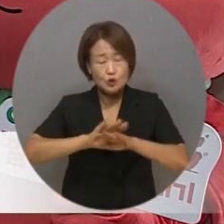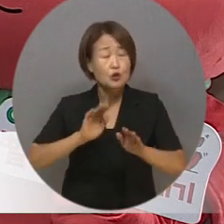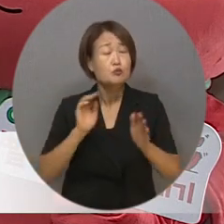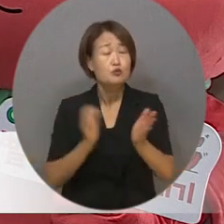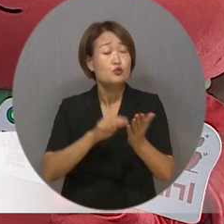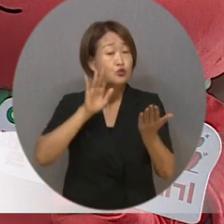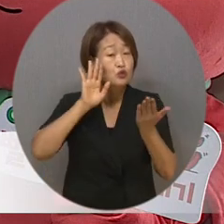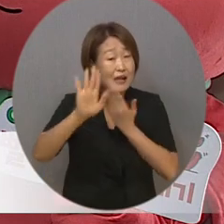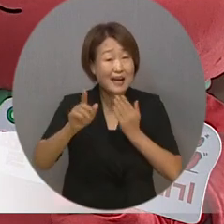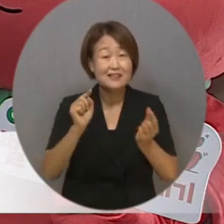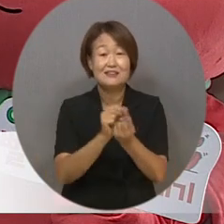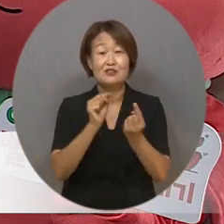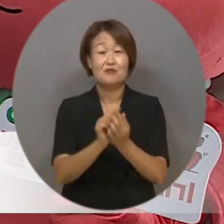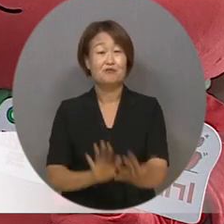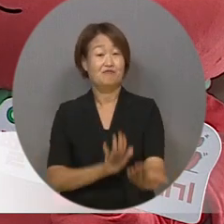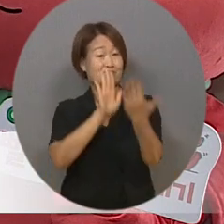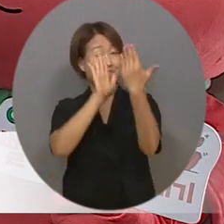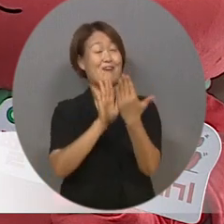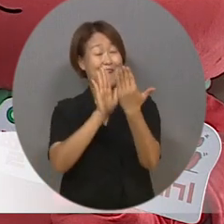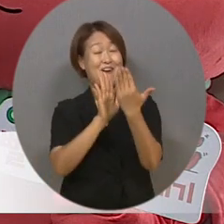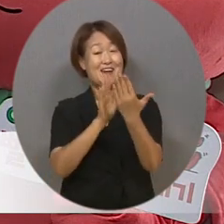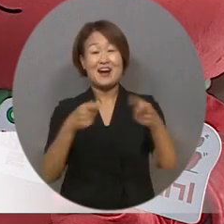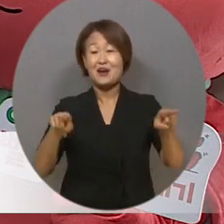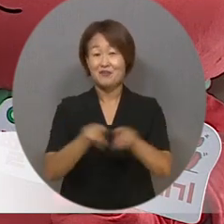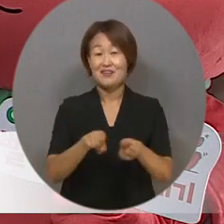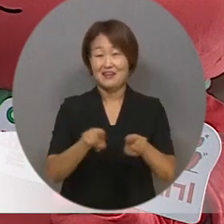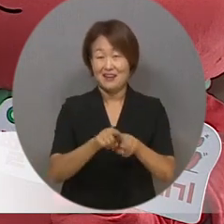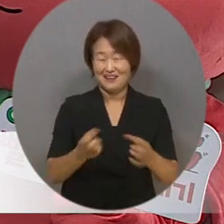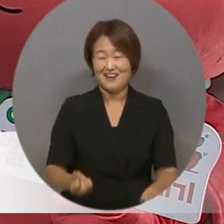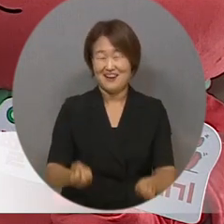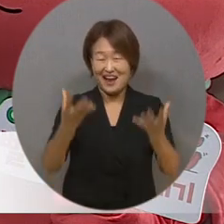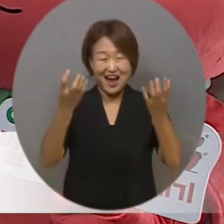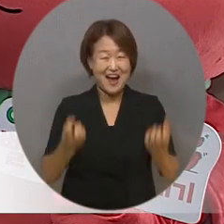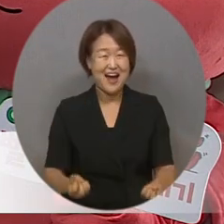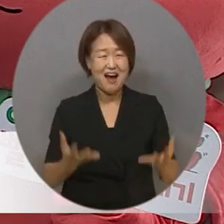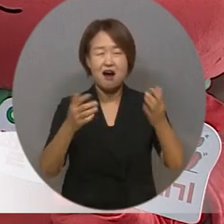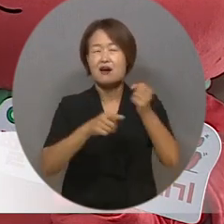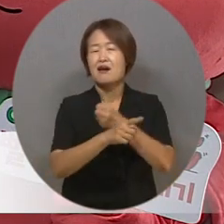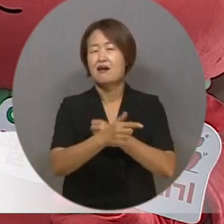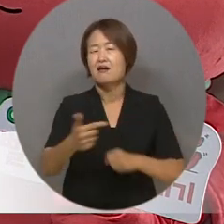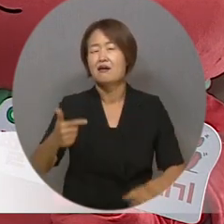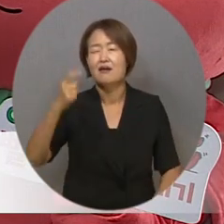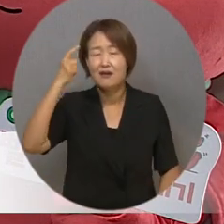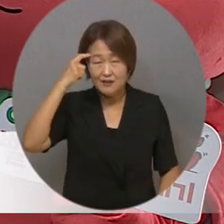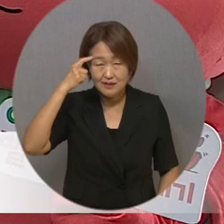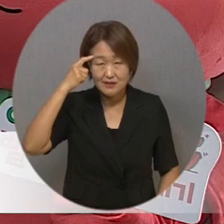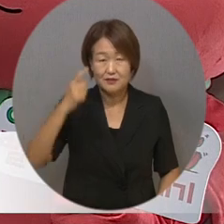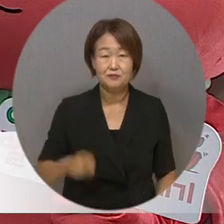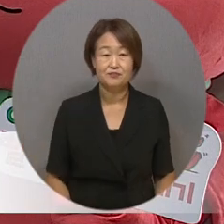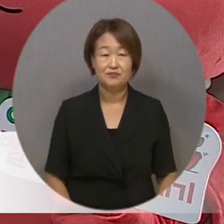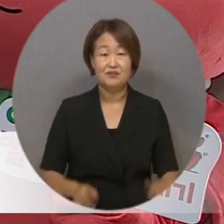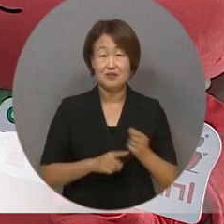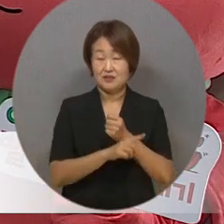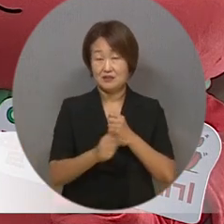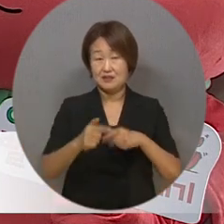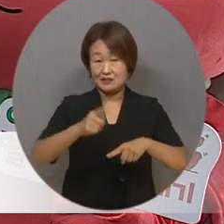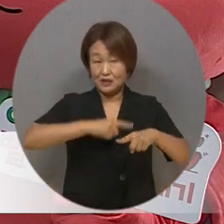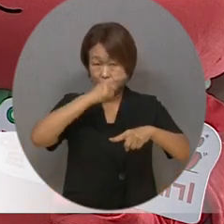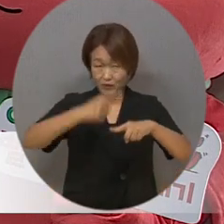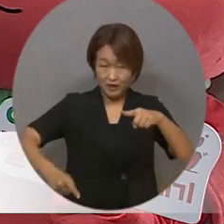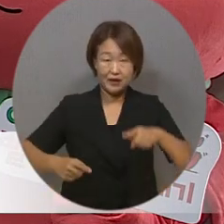맞대고 함께하는 축제의 장으로 열리기에 더욱 큰 의미가 있습니다. 이 뜻깊은